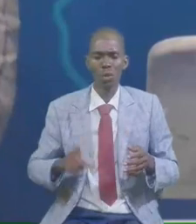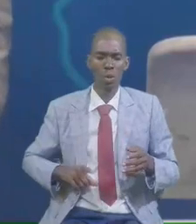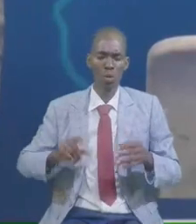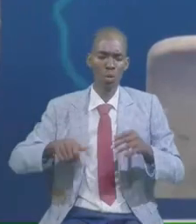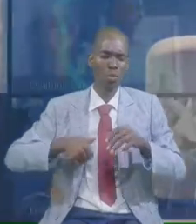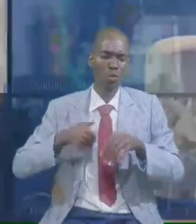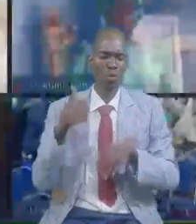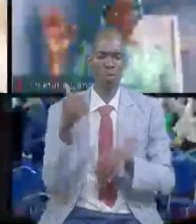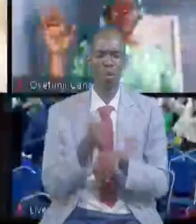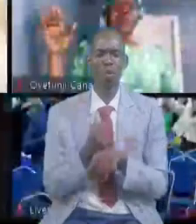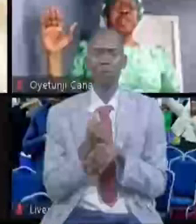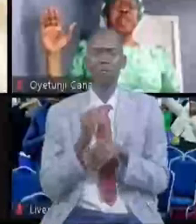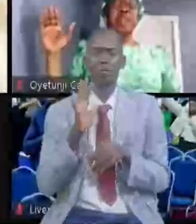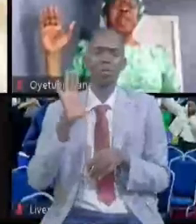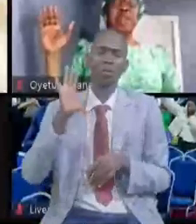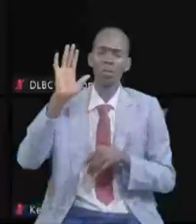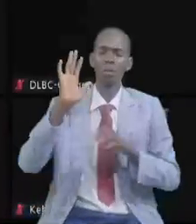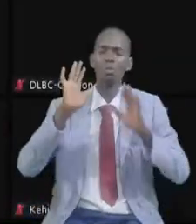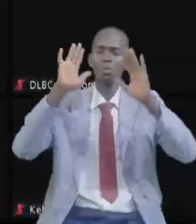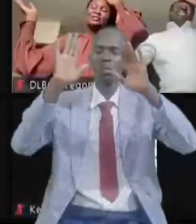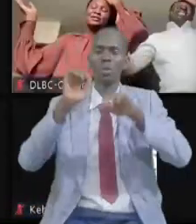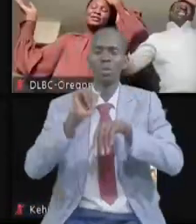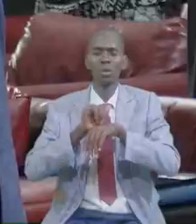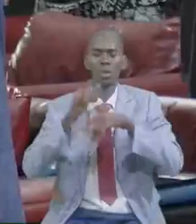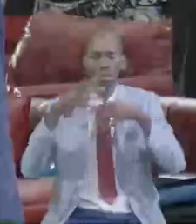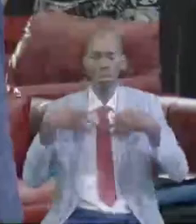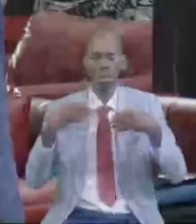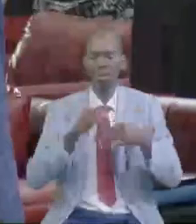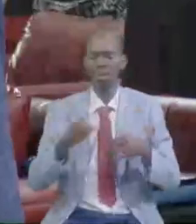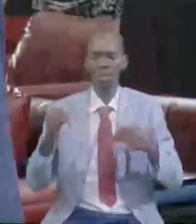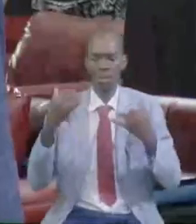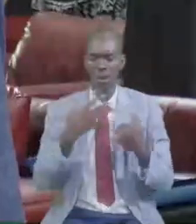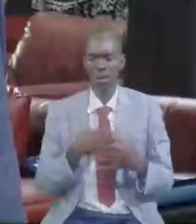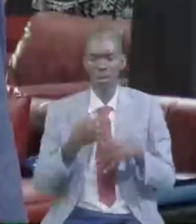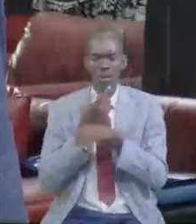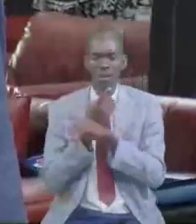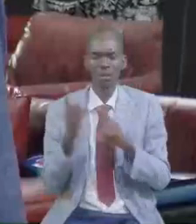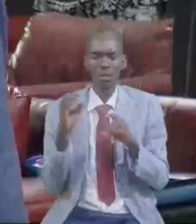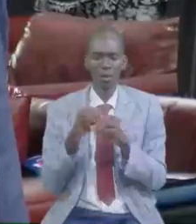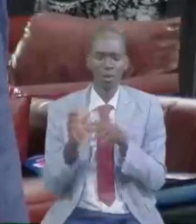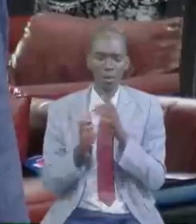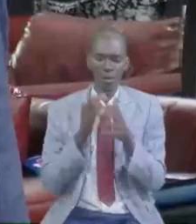de guérison, de délivrance maintenant, au nom de Jésus.